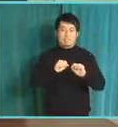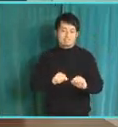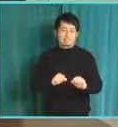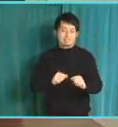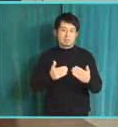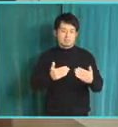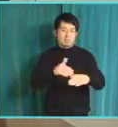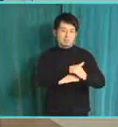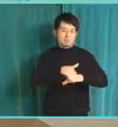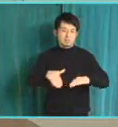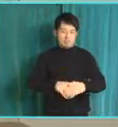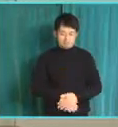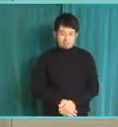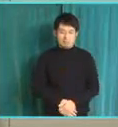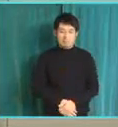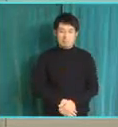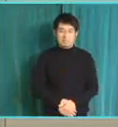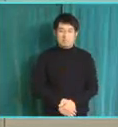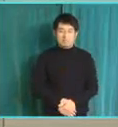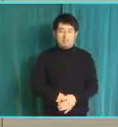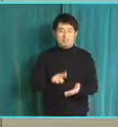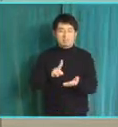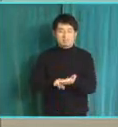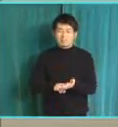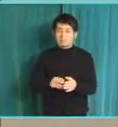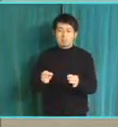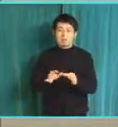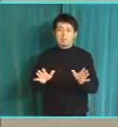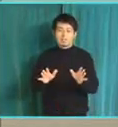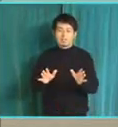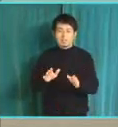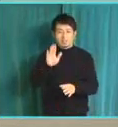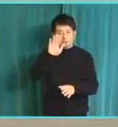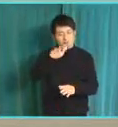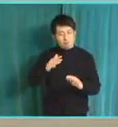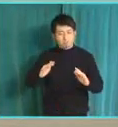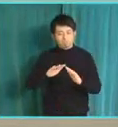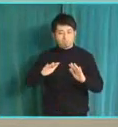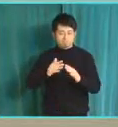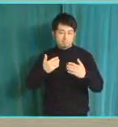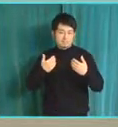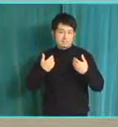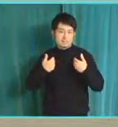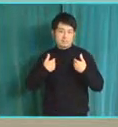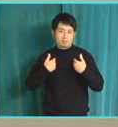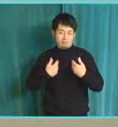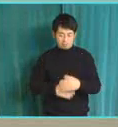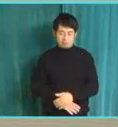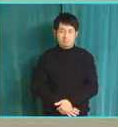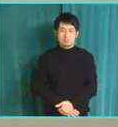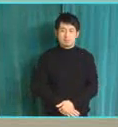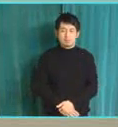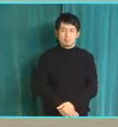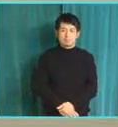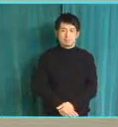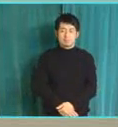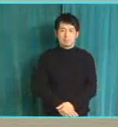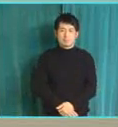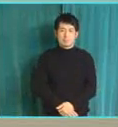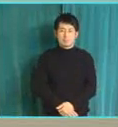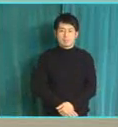れは会議で始めたばっかなので、まだまだ煮詰まっている段階なんですけども、まあ、とり